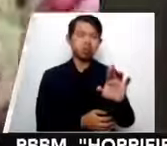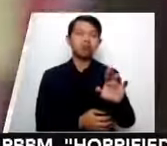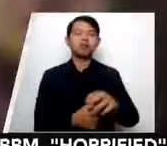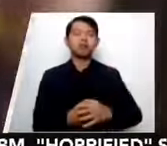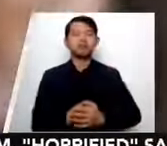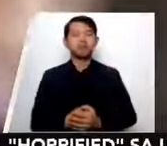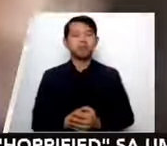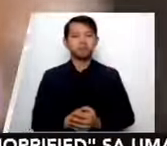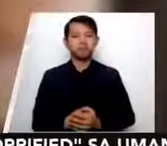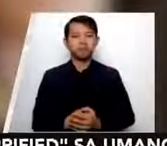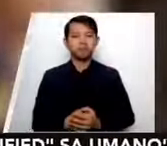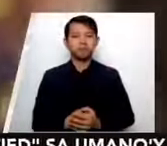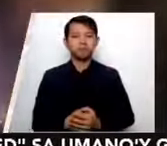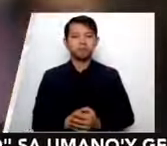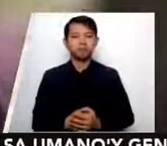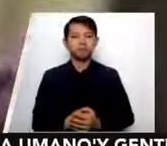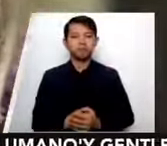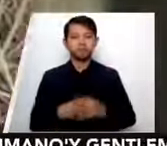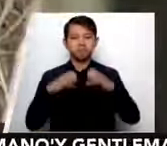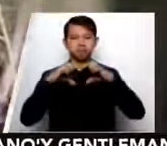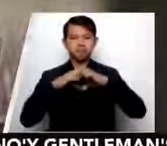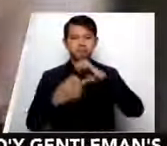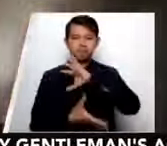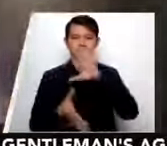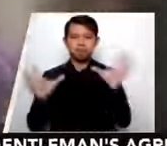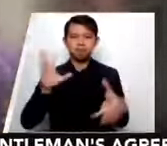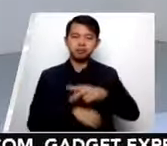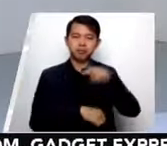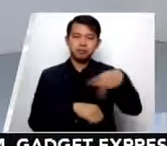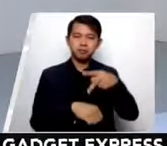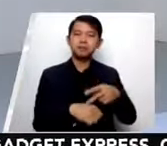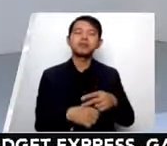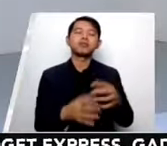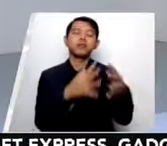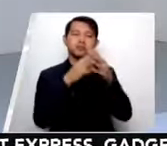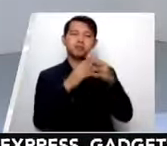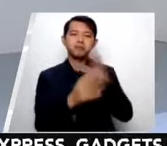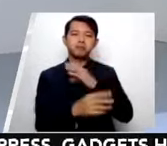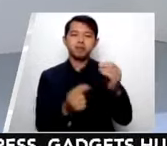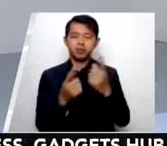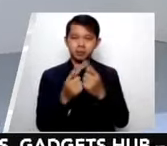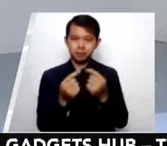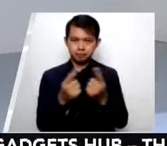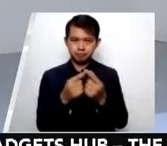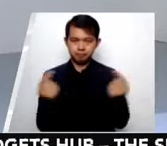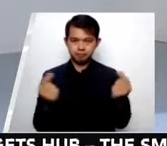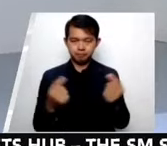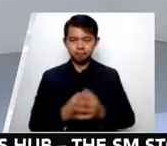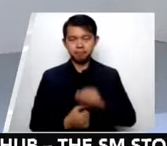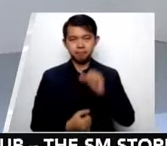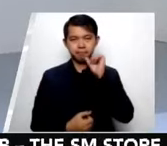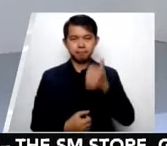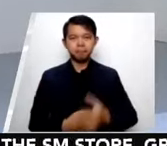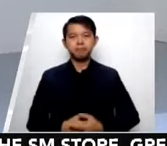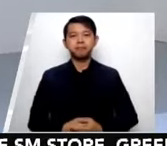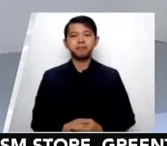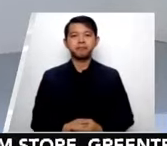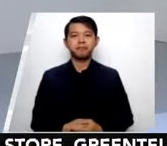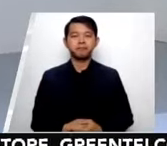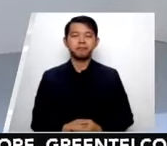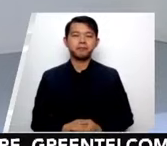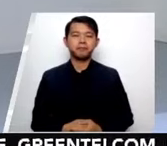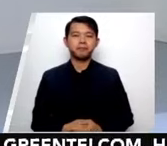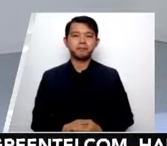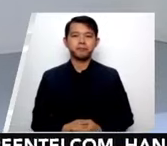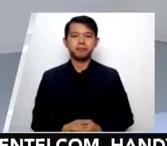nagbabalita para sa GMA integrated news Saan pwersang pinuntahan ng mga autoridad ang apat na